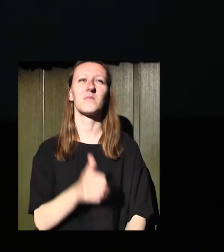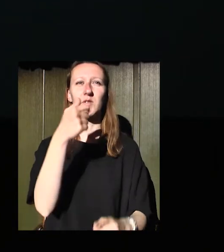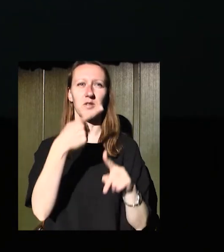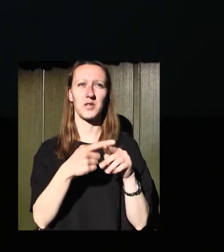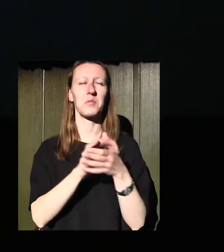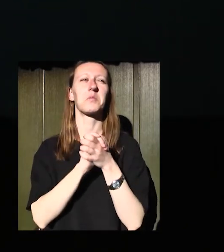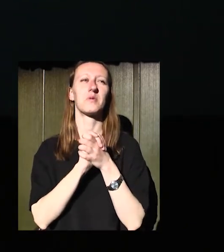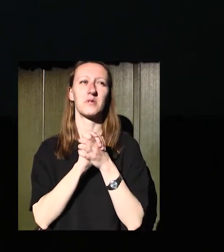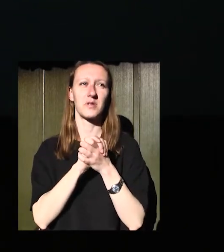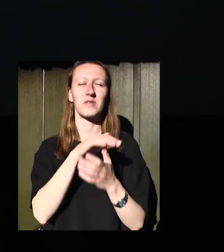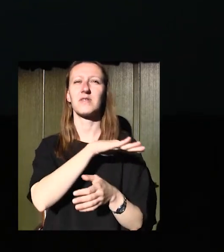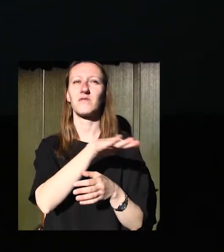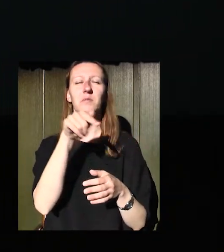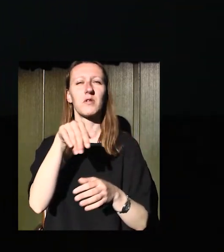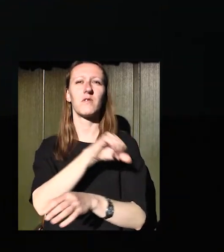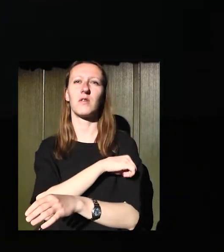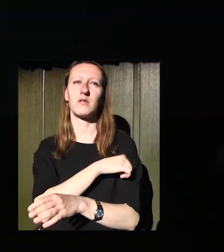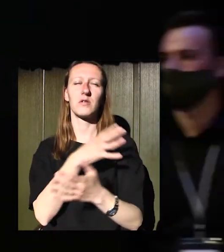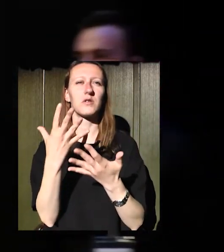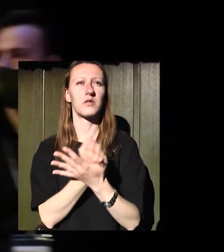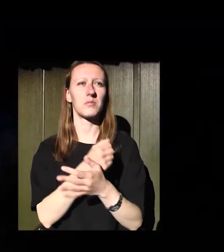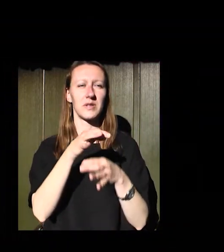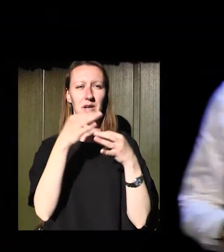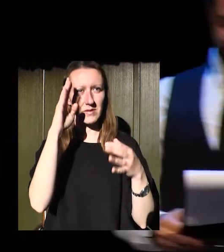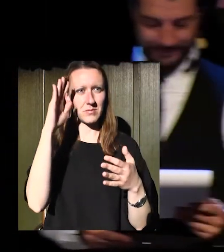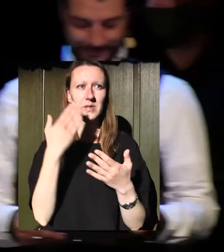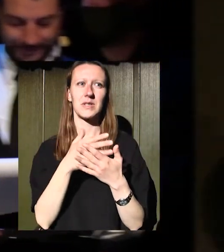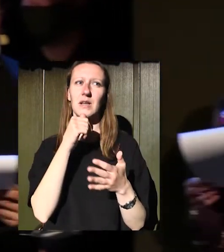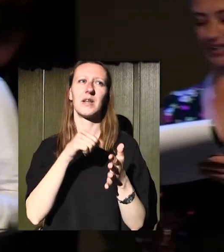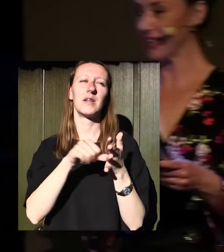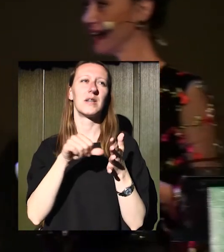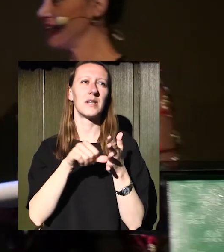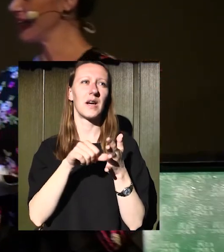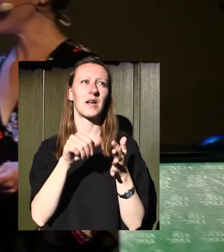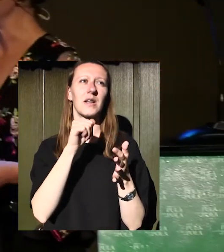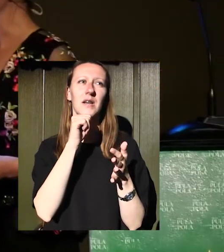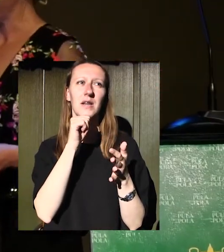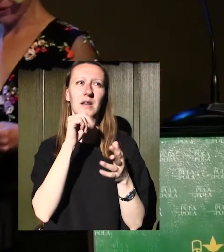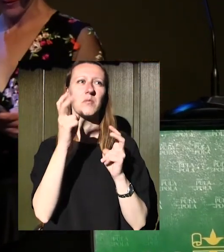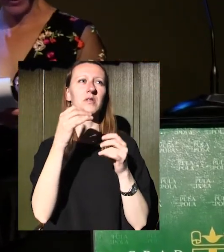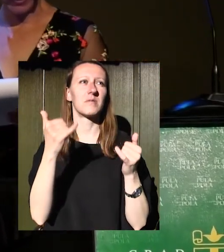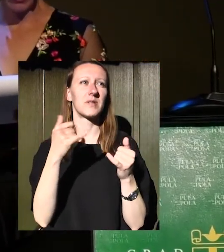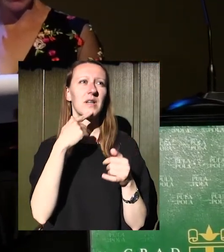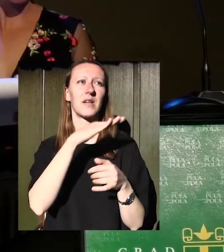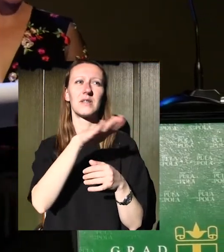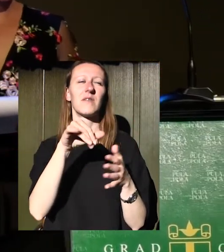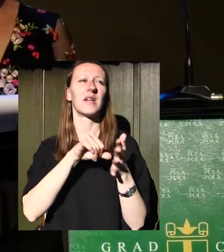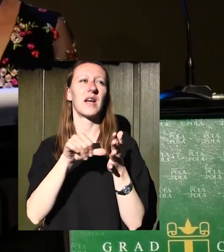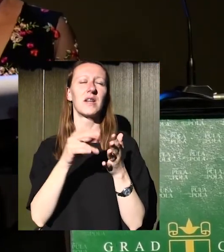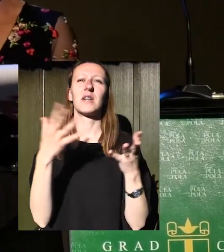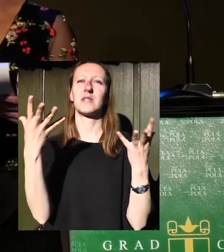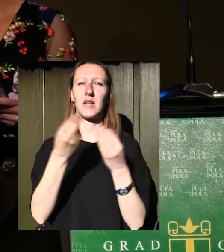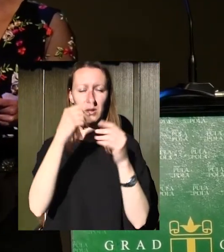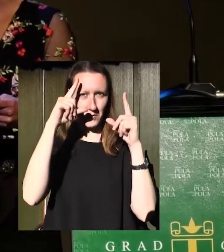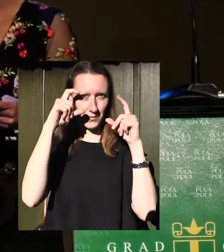Još jedan put čestitke svim ovogodišnjim dobitnicima javnih priznanja i nagrada i pozivamo sada na sve